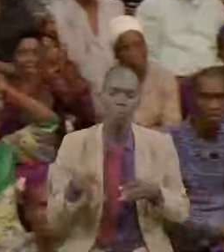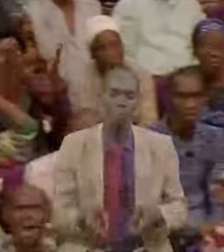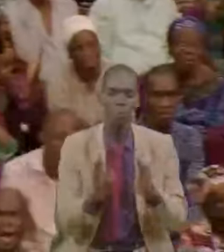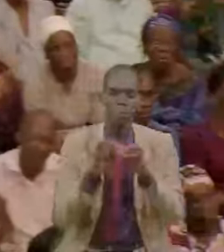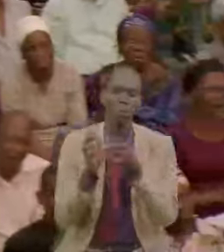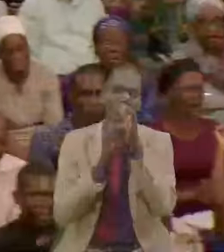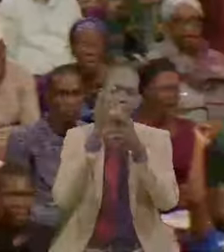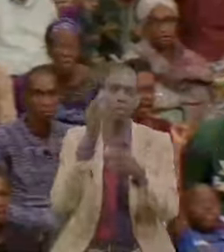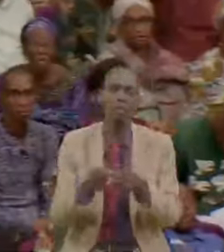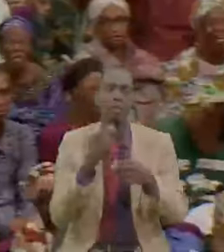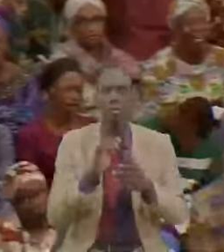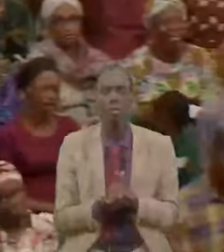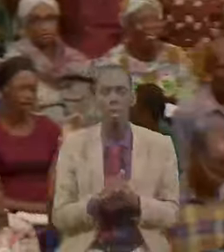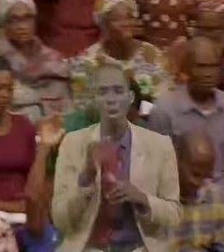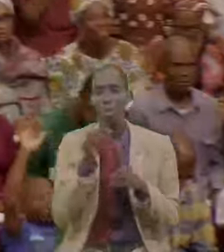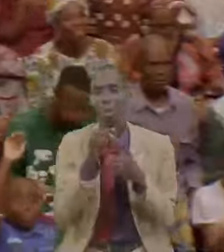Jésus-Christ.